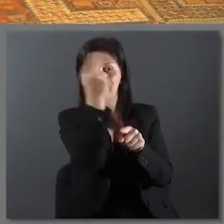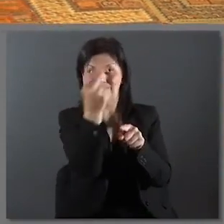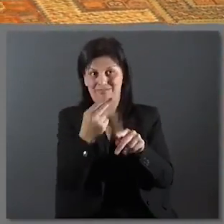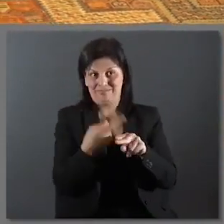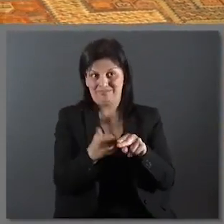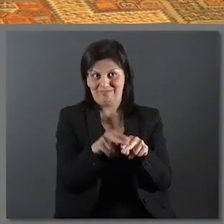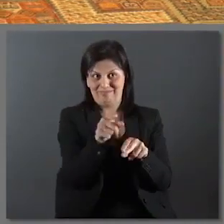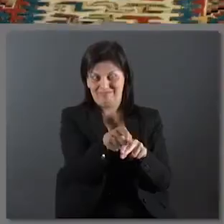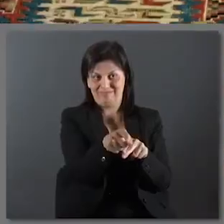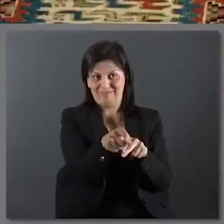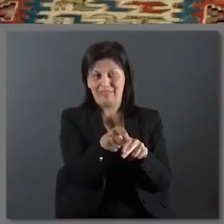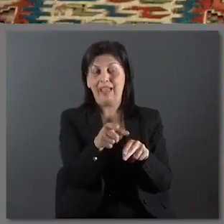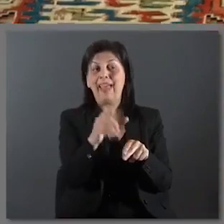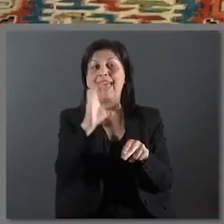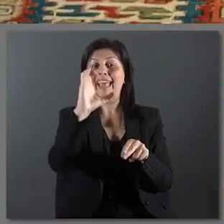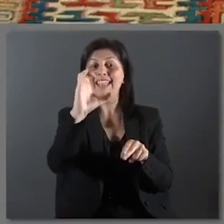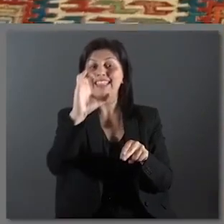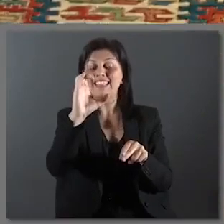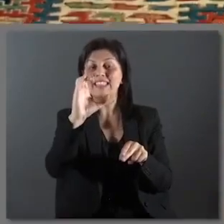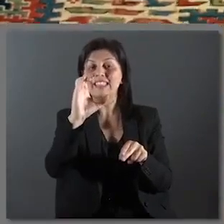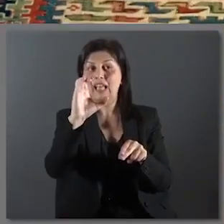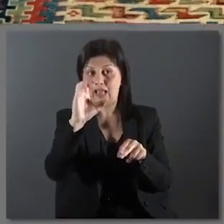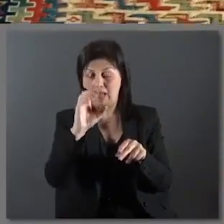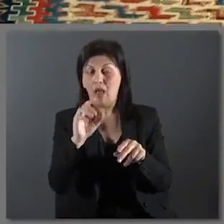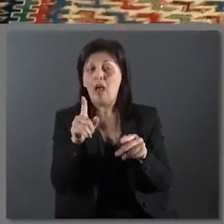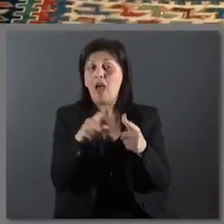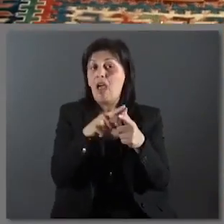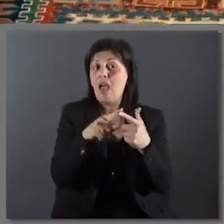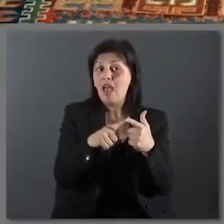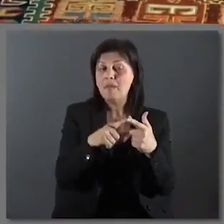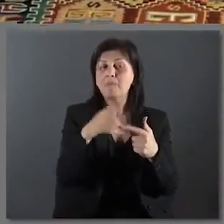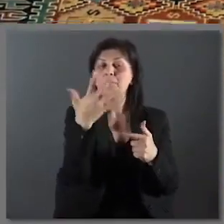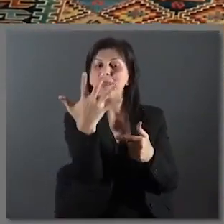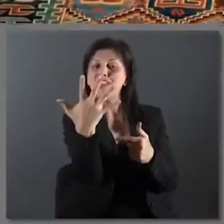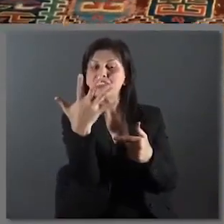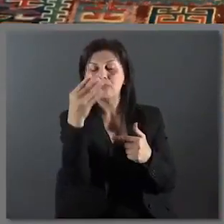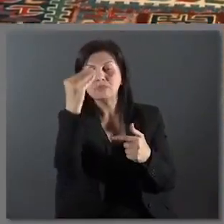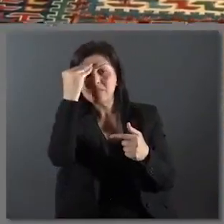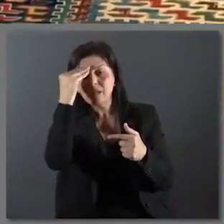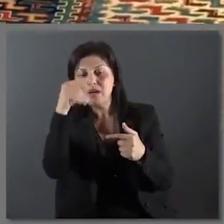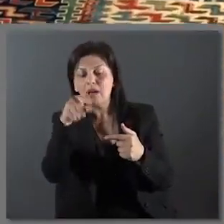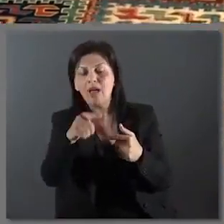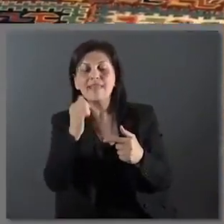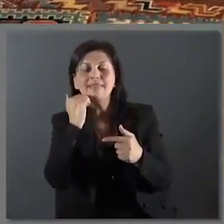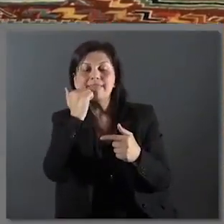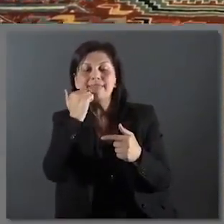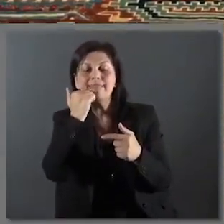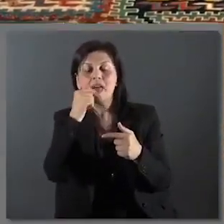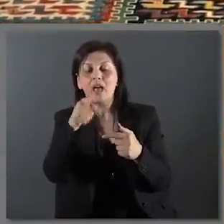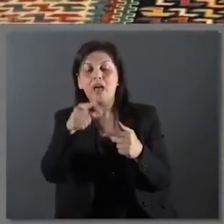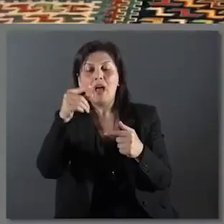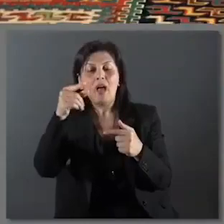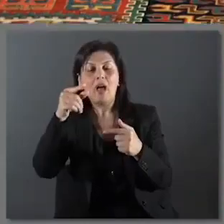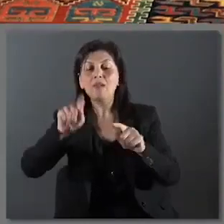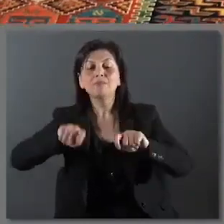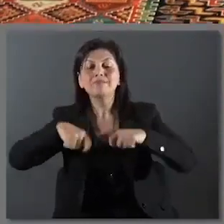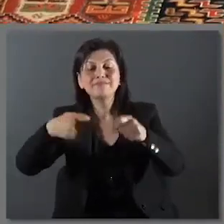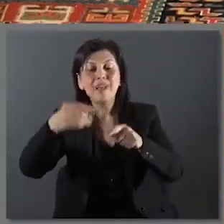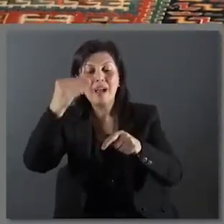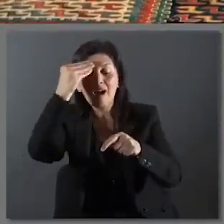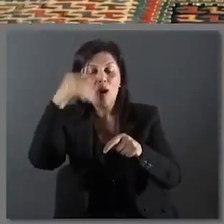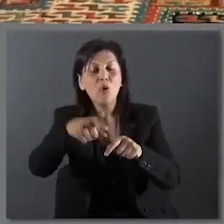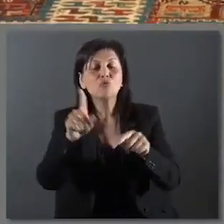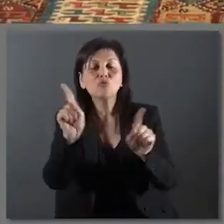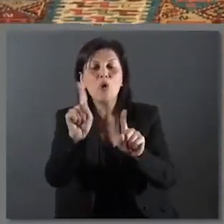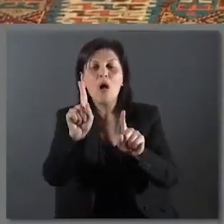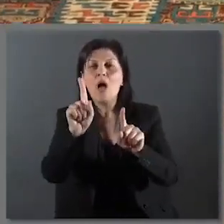olan naxışlardır. S hərfini və yaxud 5 rəqəmini xatırladan bu həndəsi naxışlar nənələrimizin təsəvvüründə